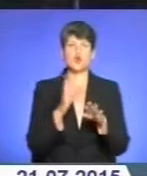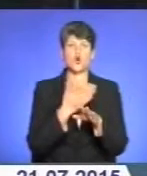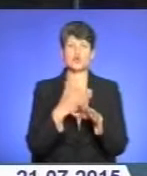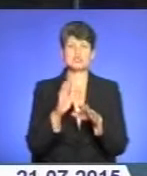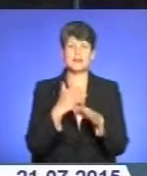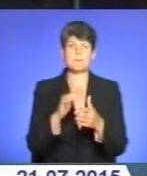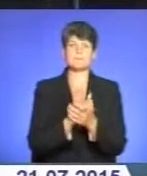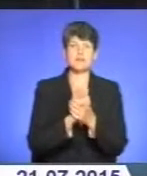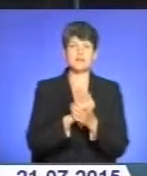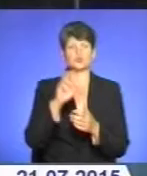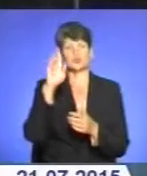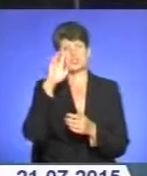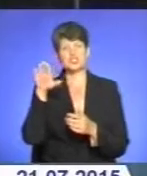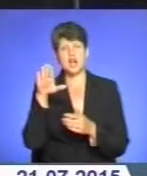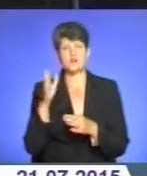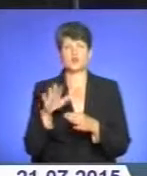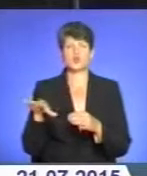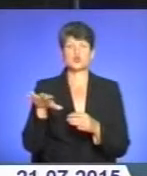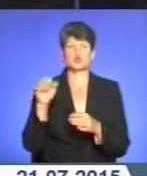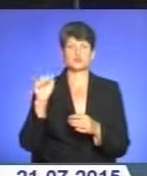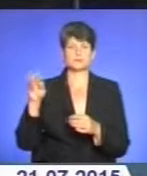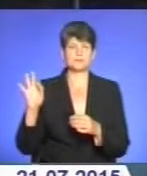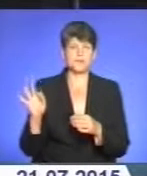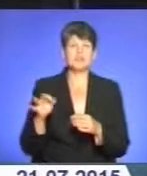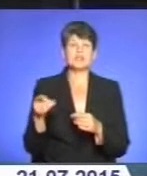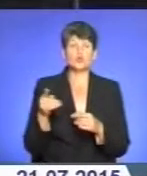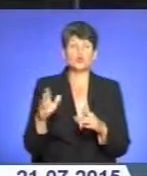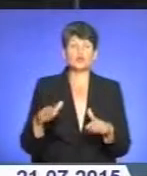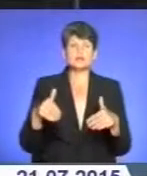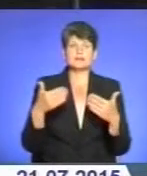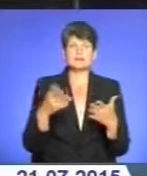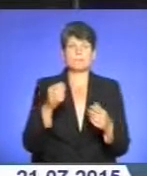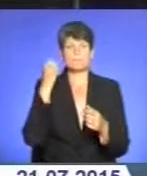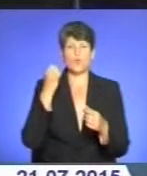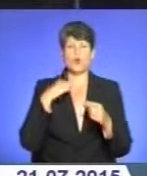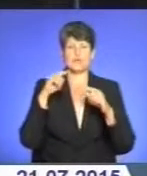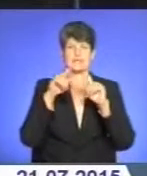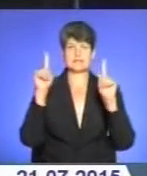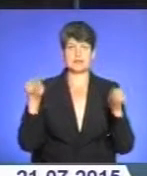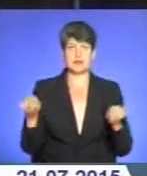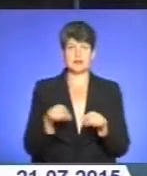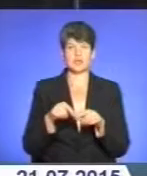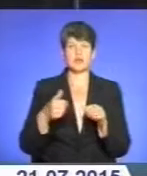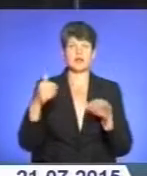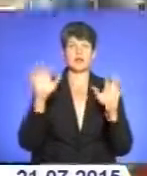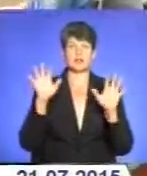територію мирної держави і зони бойових дій. У Тернополі їх нагородили подяками голови обласної державної